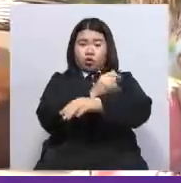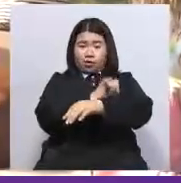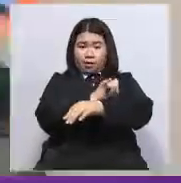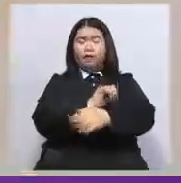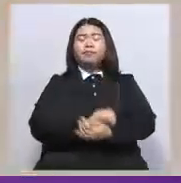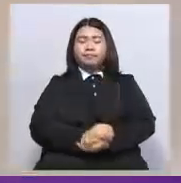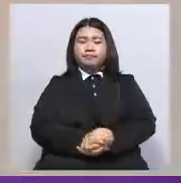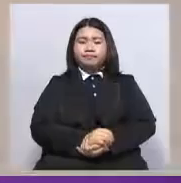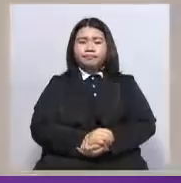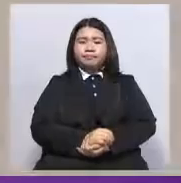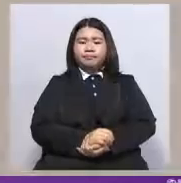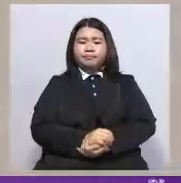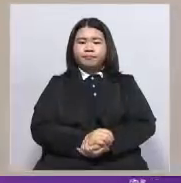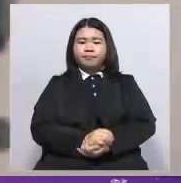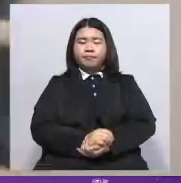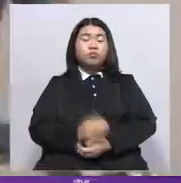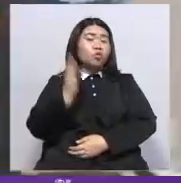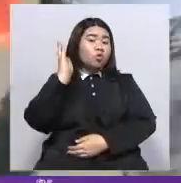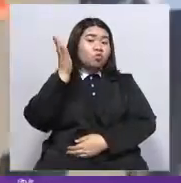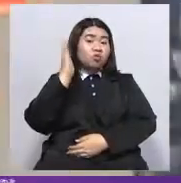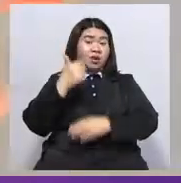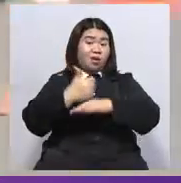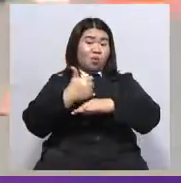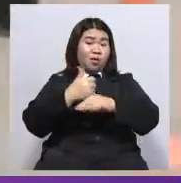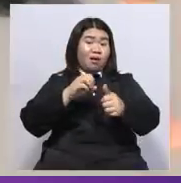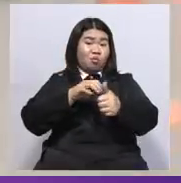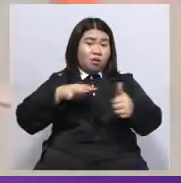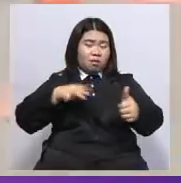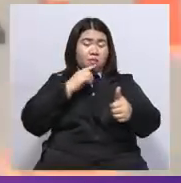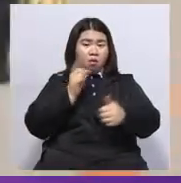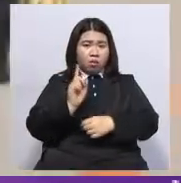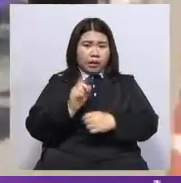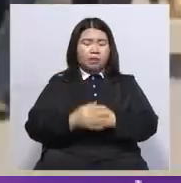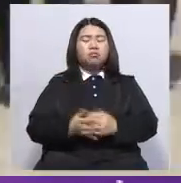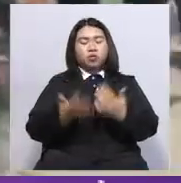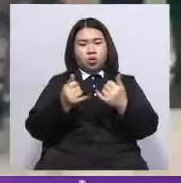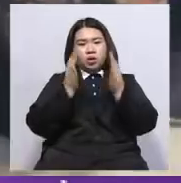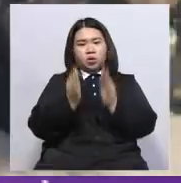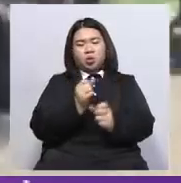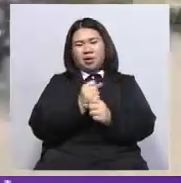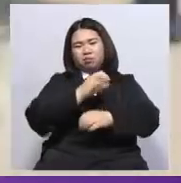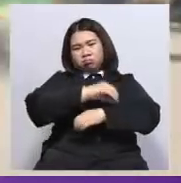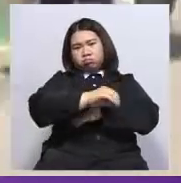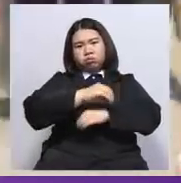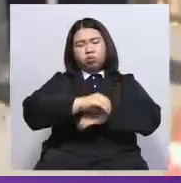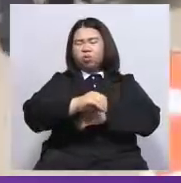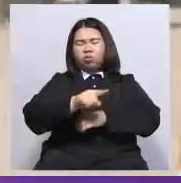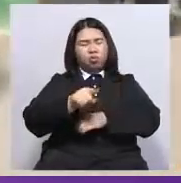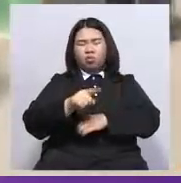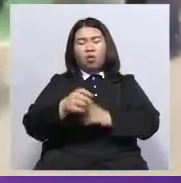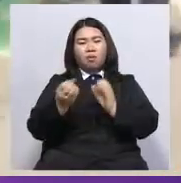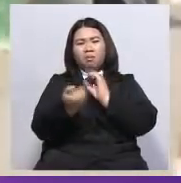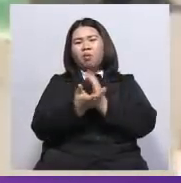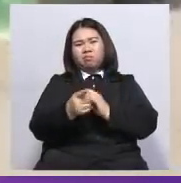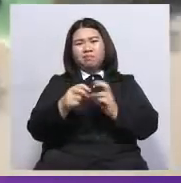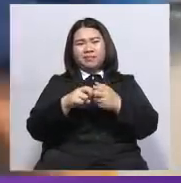ยาค่ะซึ่งนายยศวัฒน์เนี่ยค่ะก็บอกว่าปัจจุบันเนี่ยเกษตรกรก็ยังได้รับผลกระทบจาก